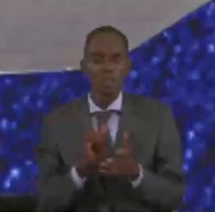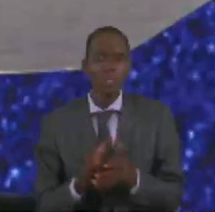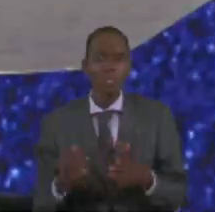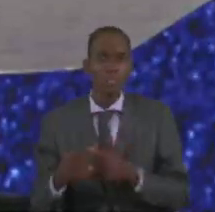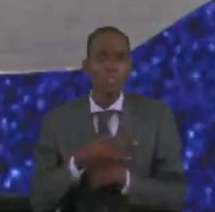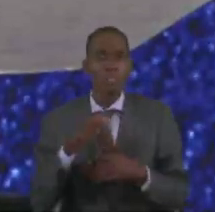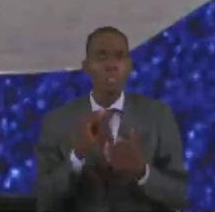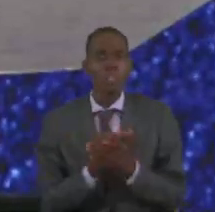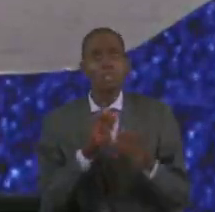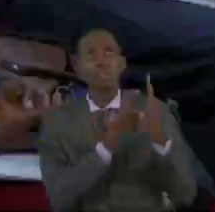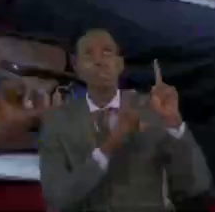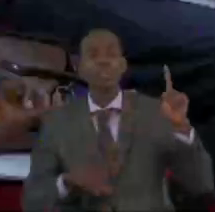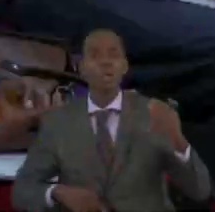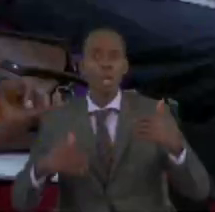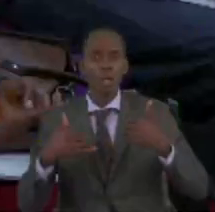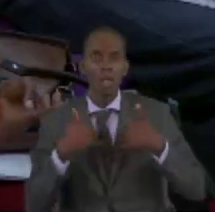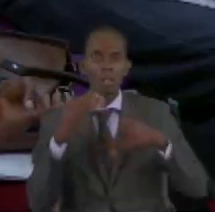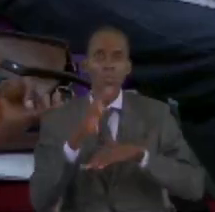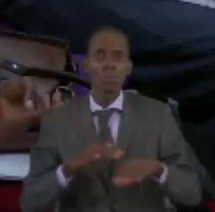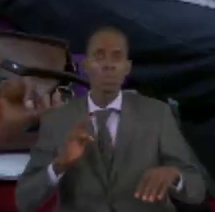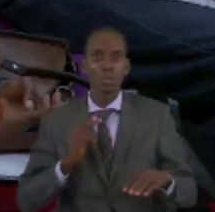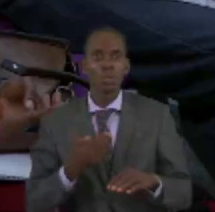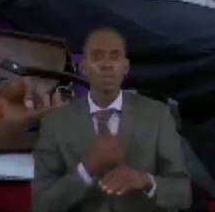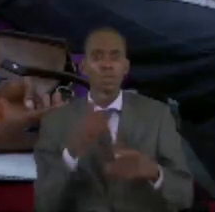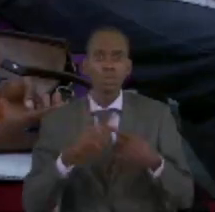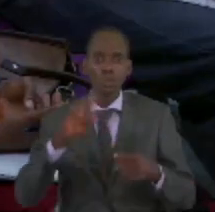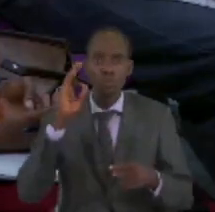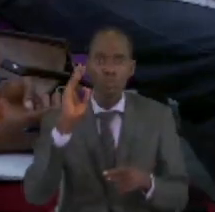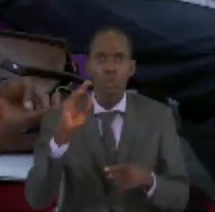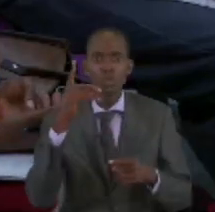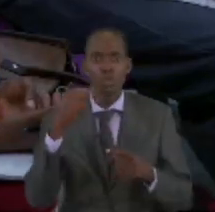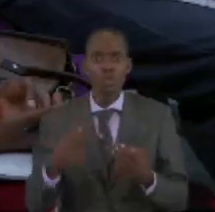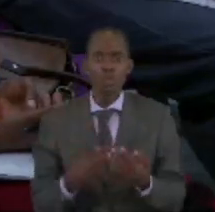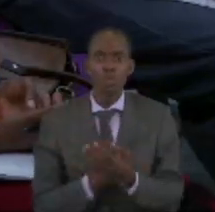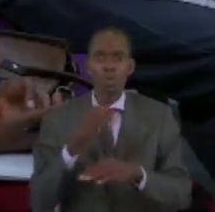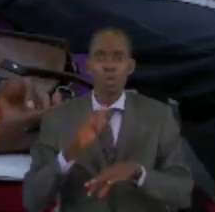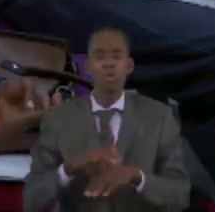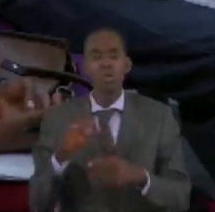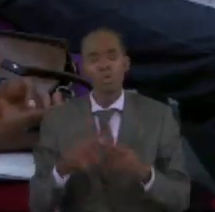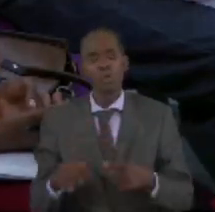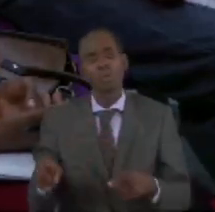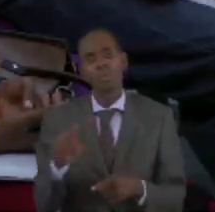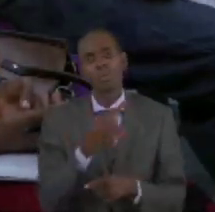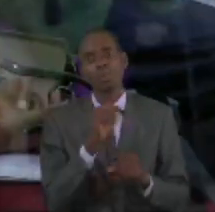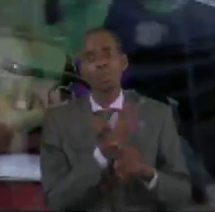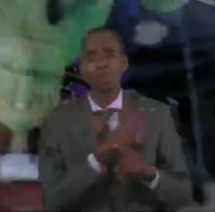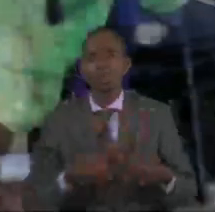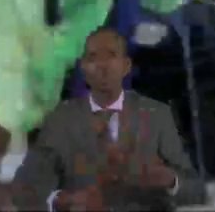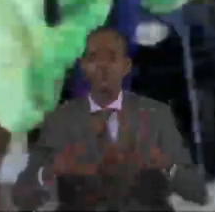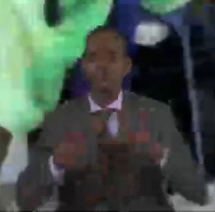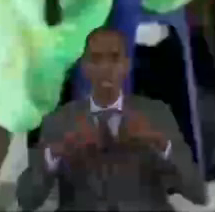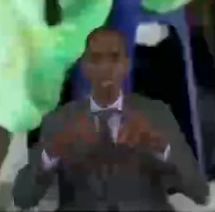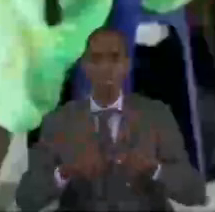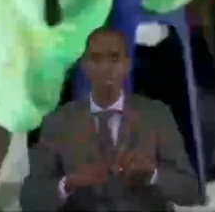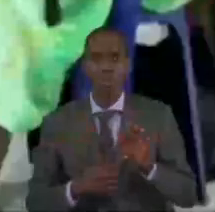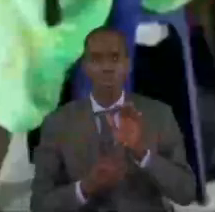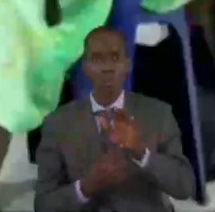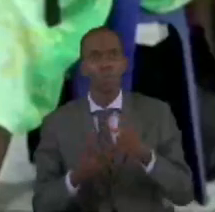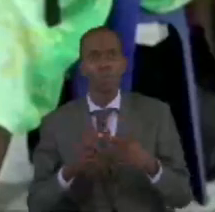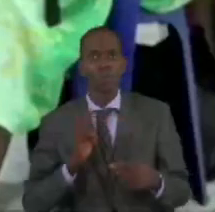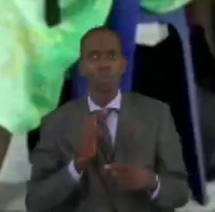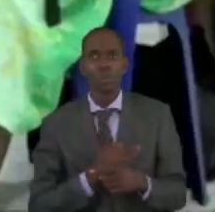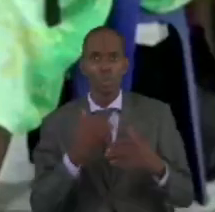Aussitôt, à nous rendre à Macédoine, concluant que le Seigneur nous appelait à y annoncer la bonne nouvelle. Le Seigneur